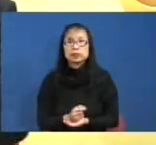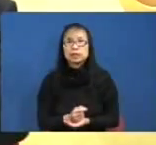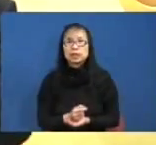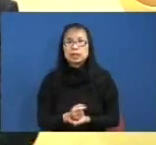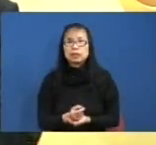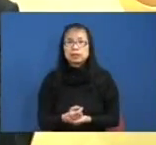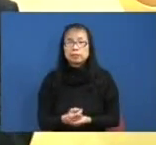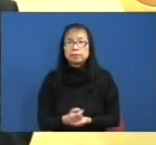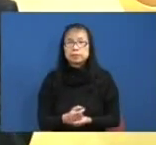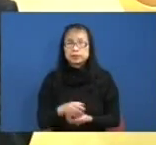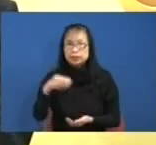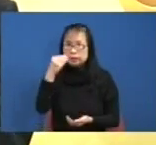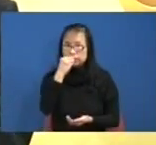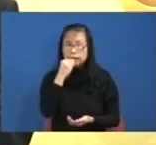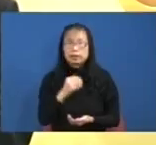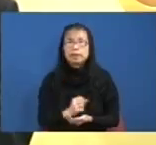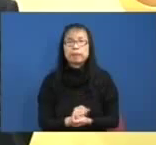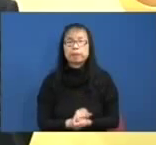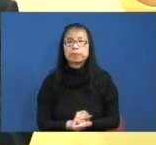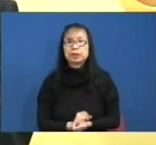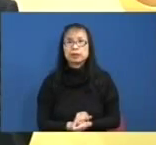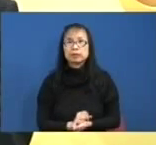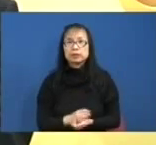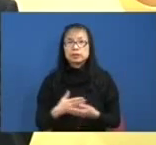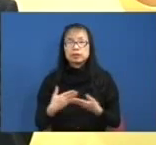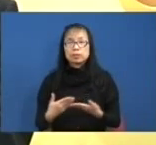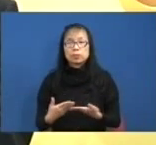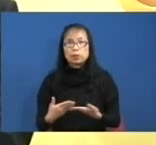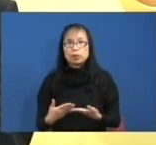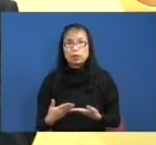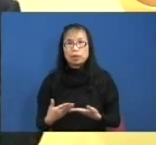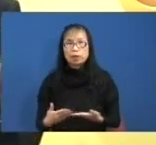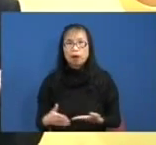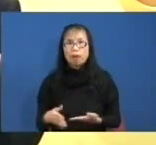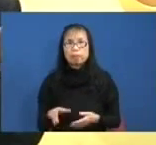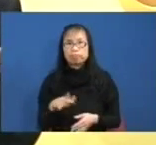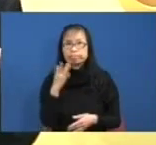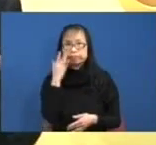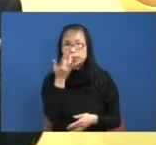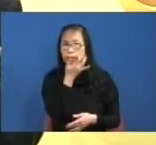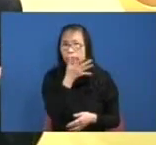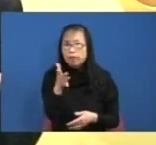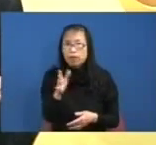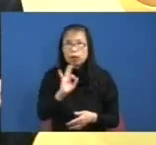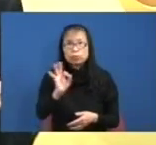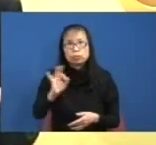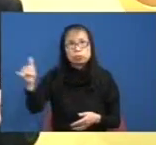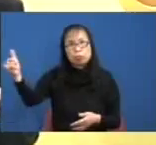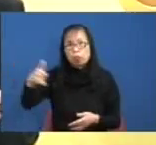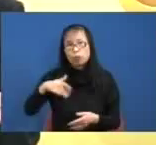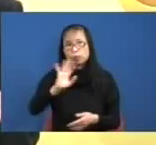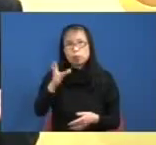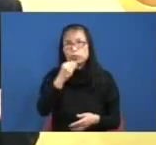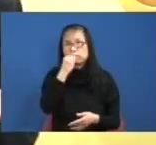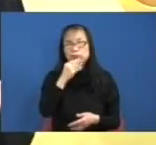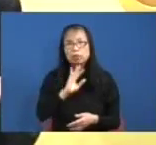呢個高端啲嘅食材啦。咁喺呢一方面咧就冇辦法㗎啦。咁你冇得嚟，咁咪冇得食咯。